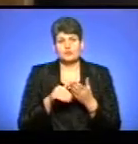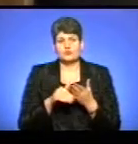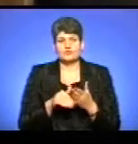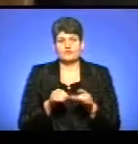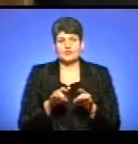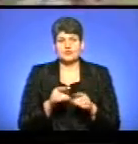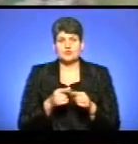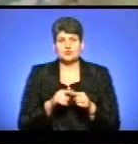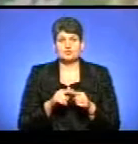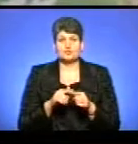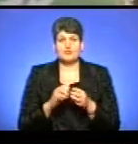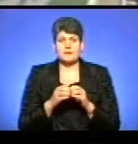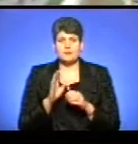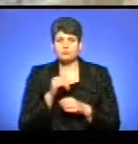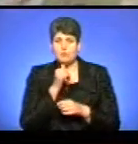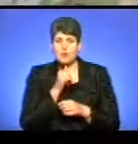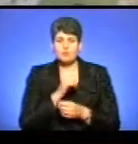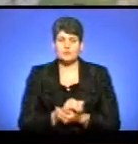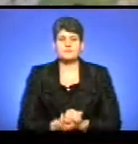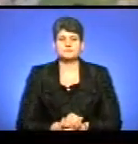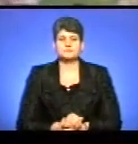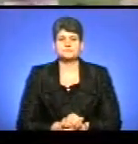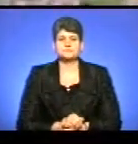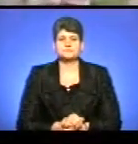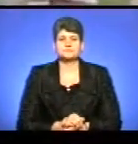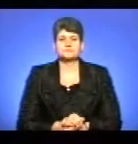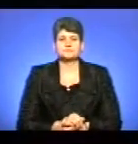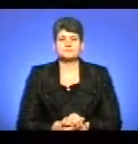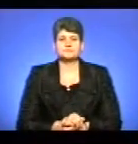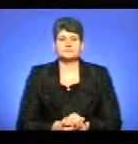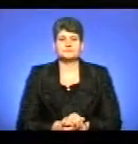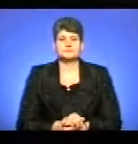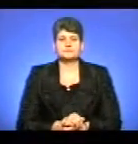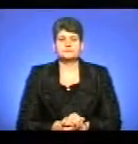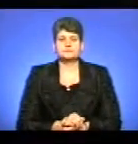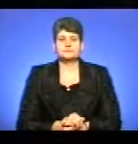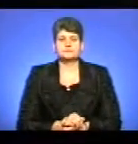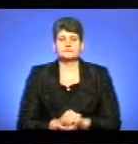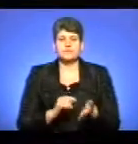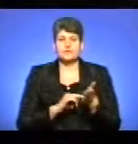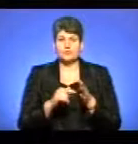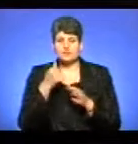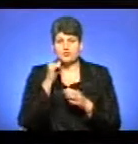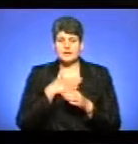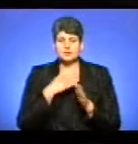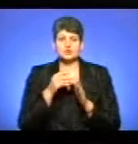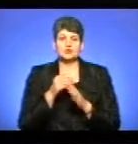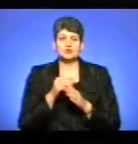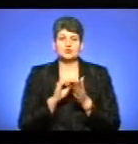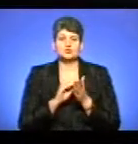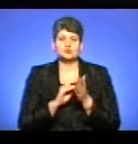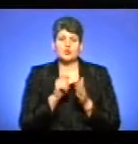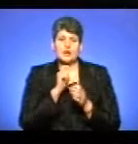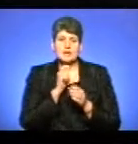всякому разі будемо пробувати. Любов Гадомська, Юрій Багрій, новини. Зазначу, учора наші журналісти звернулися